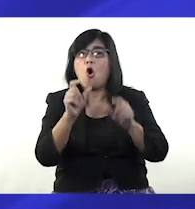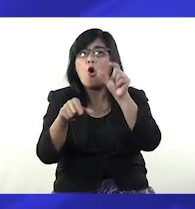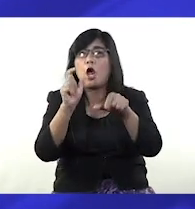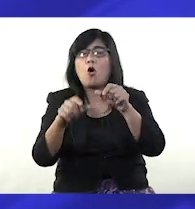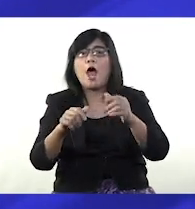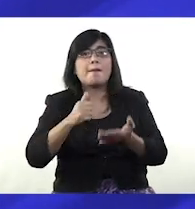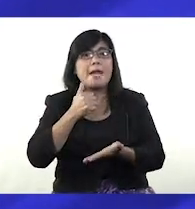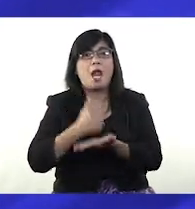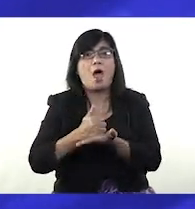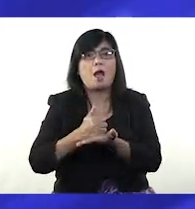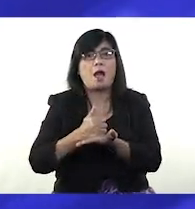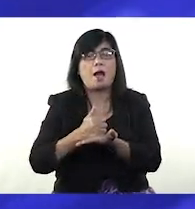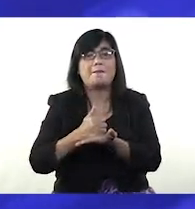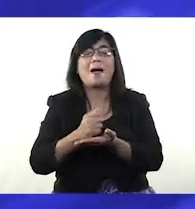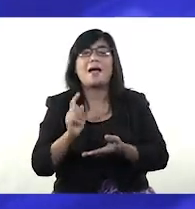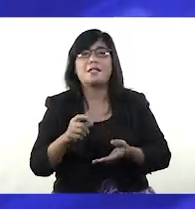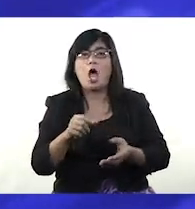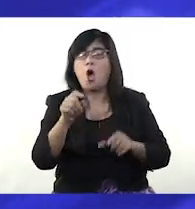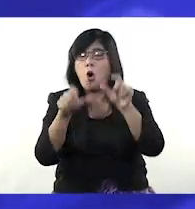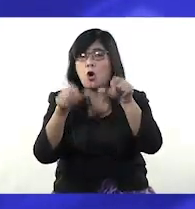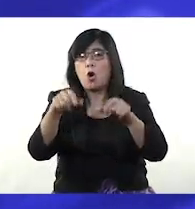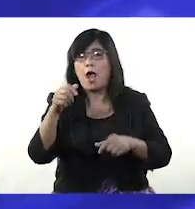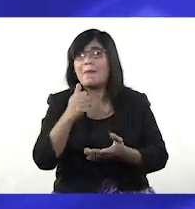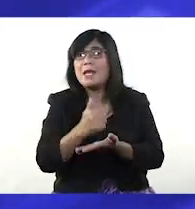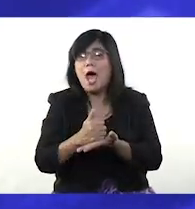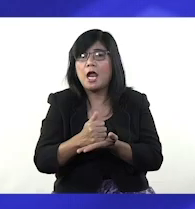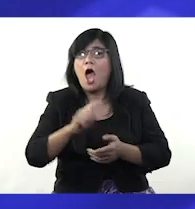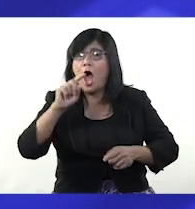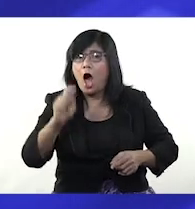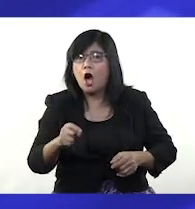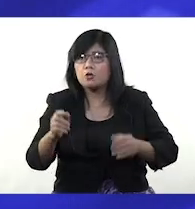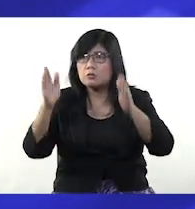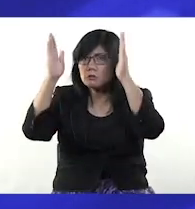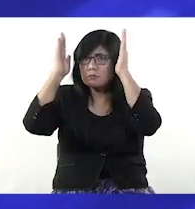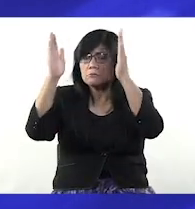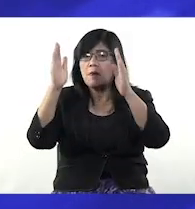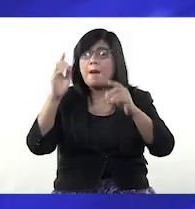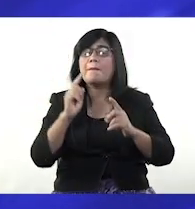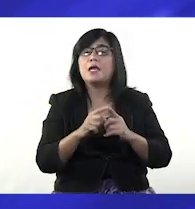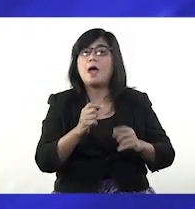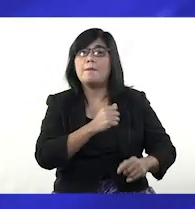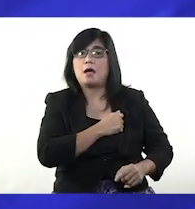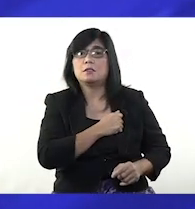Hai pikirannya paradigmanya harus pada bangsa dan negara